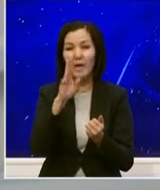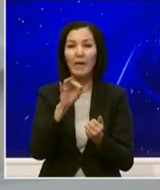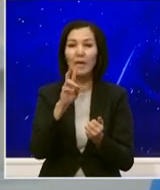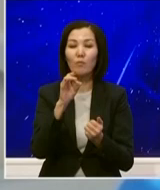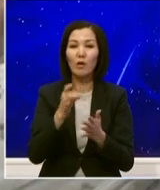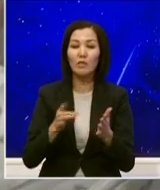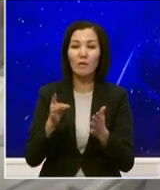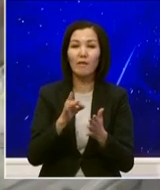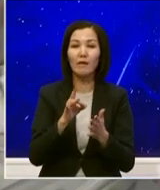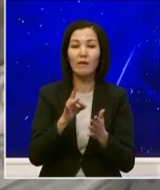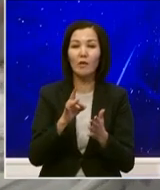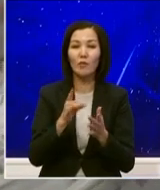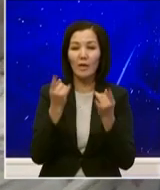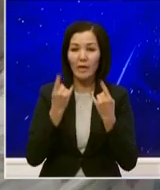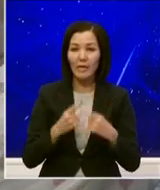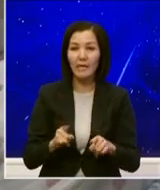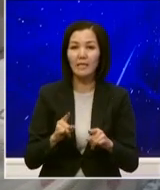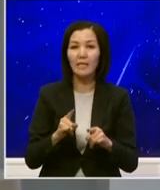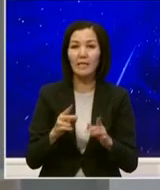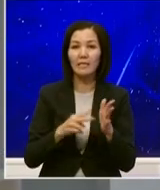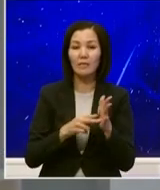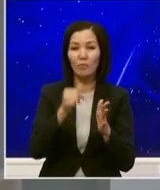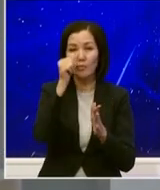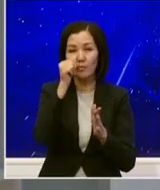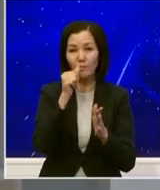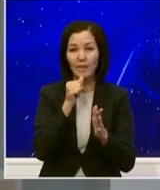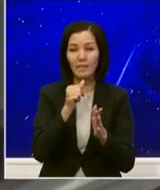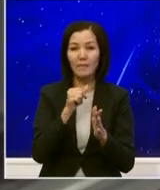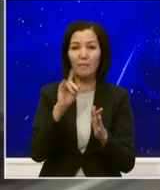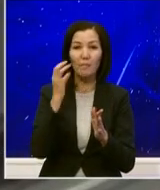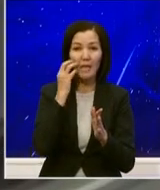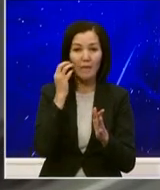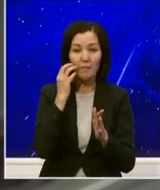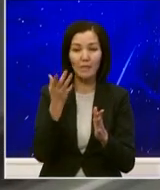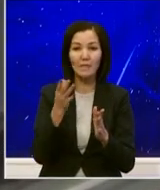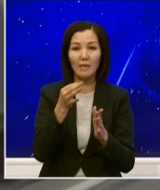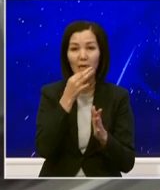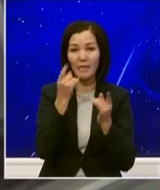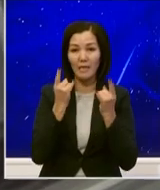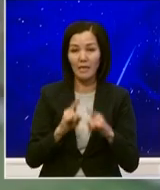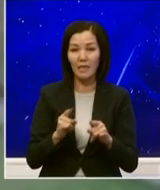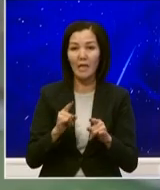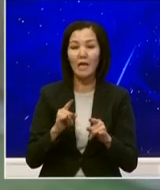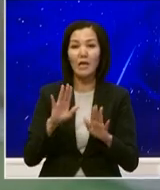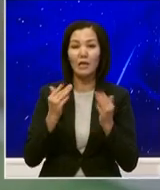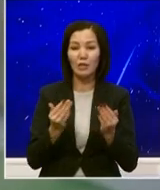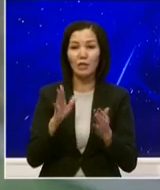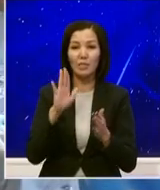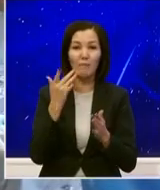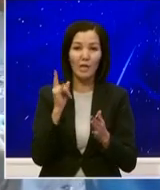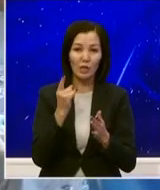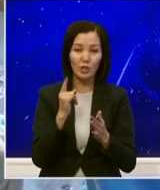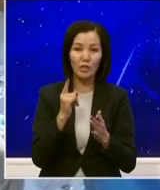района Назым Сердалиева, родила их, будучи на 7-м месяце беременности. По словам медперсонала клиники, сейчас малыши чувствуют себя хорошо.